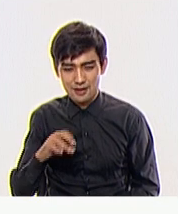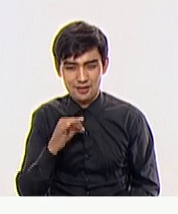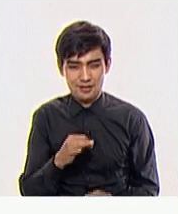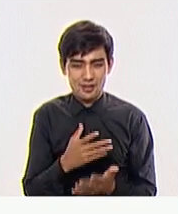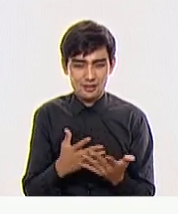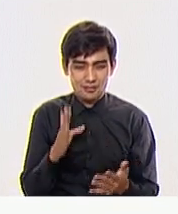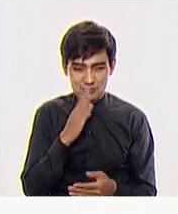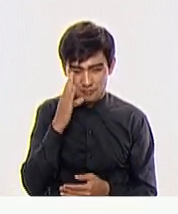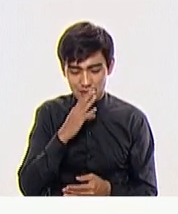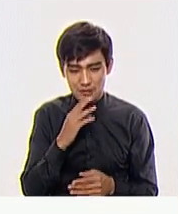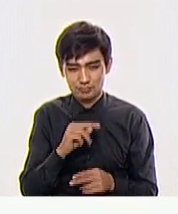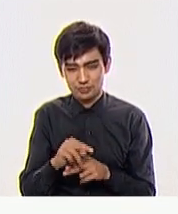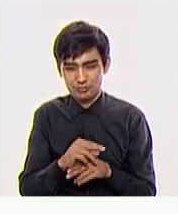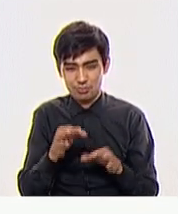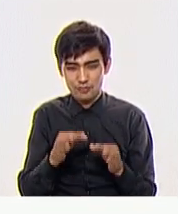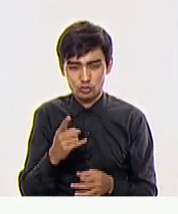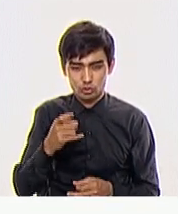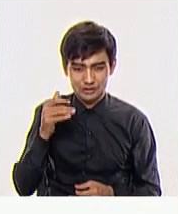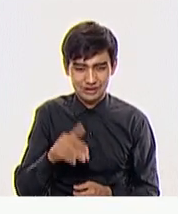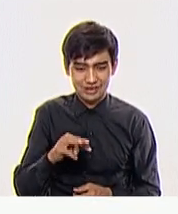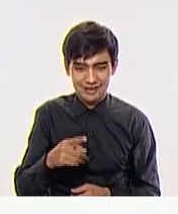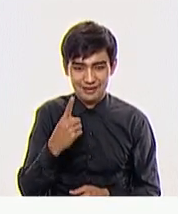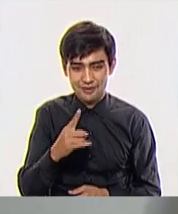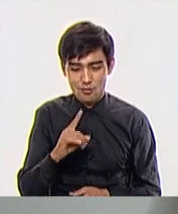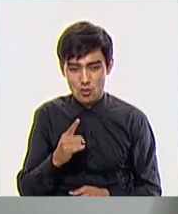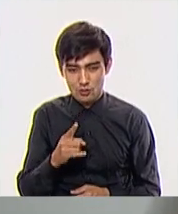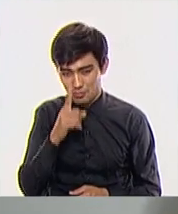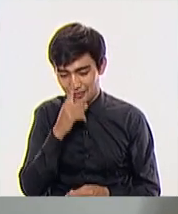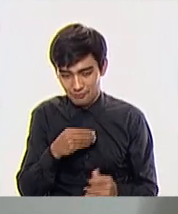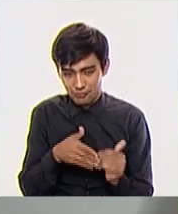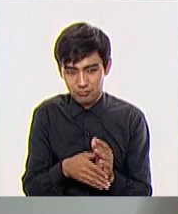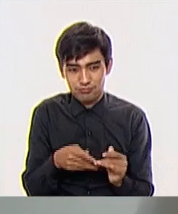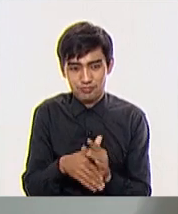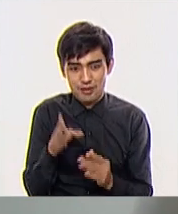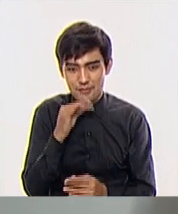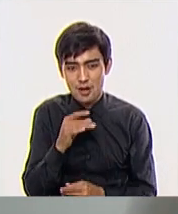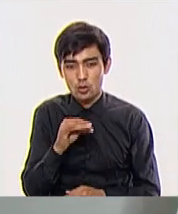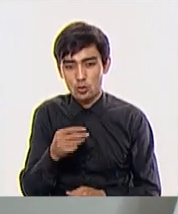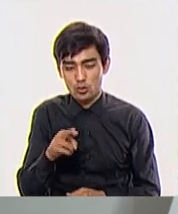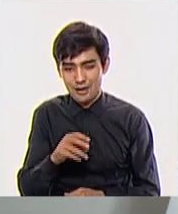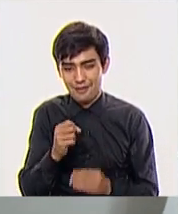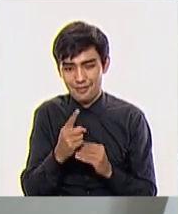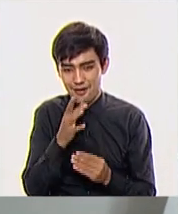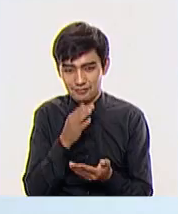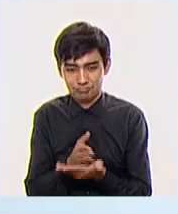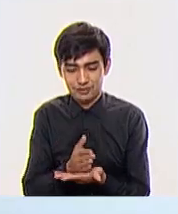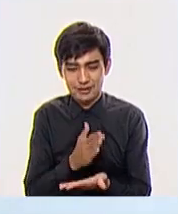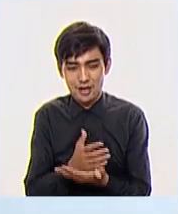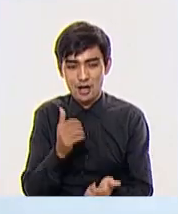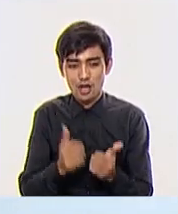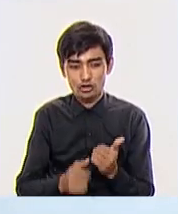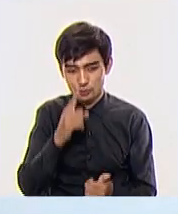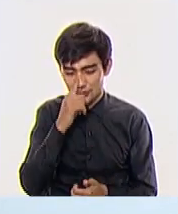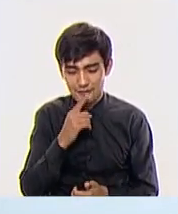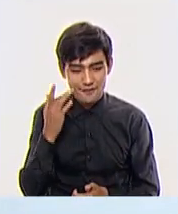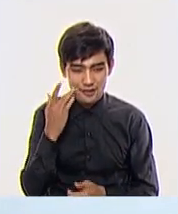месяц родителям придется выкладывать около 100 тысяч тенге за 1 ребенка юлия ротман преподает на курсах уже 11 лет и каждый месяц по ее словам